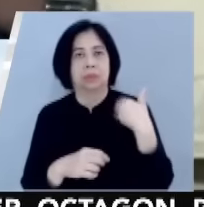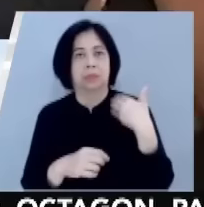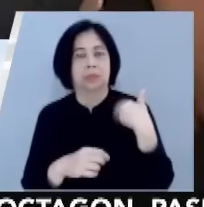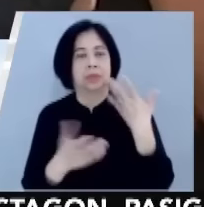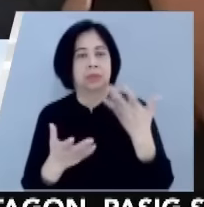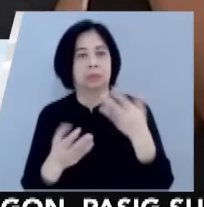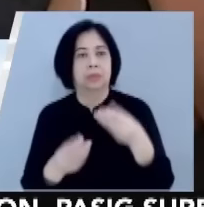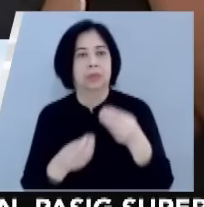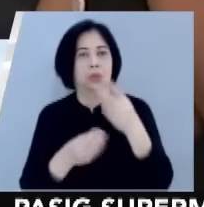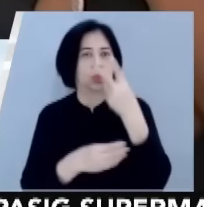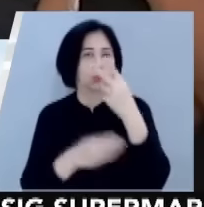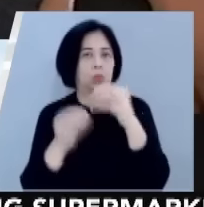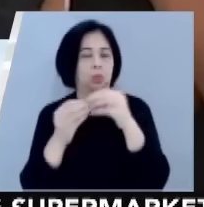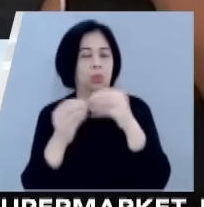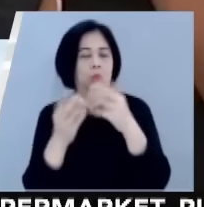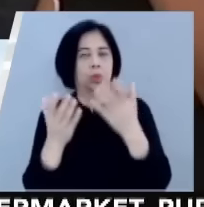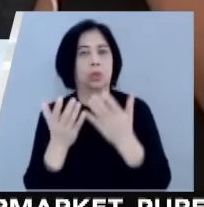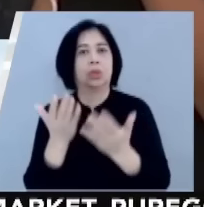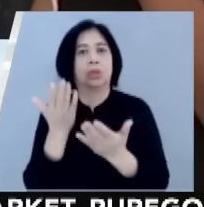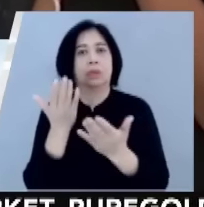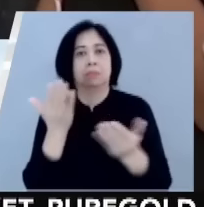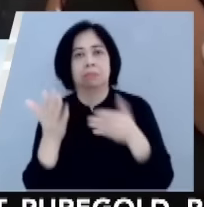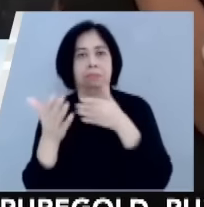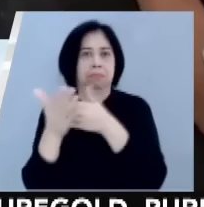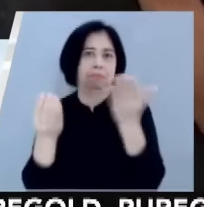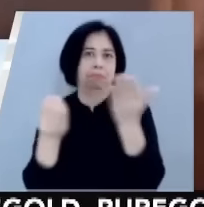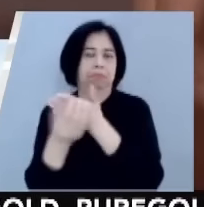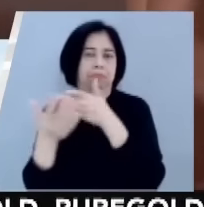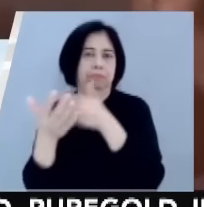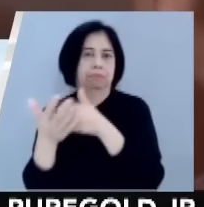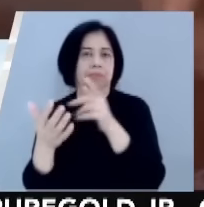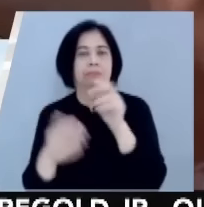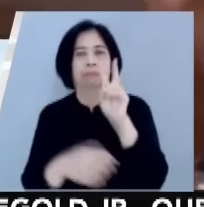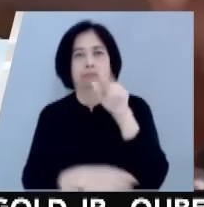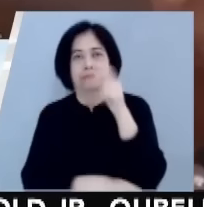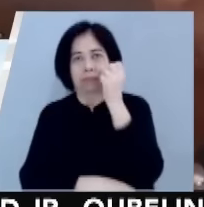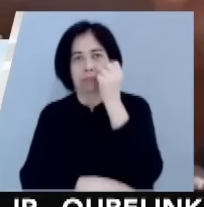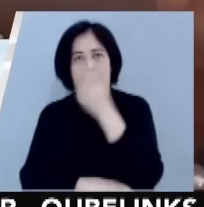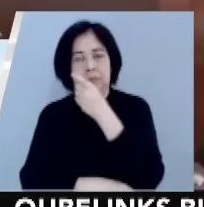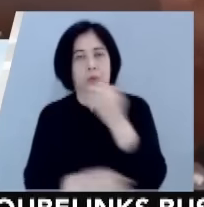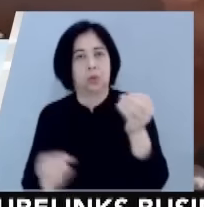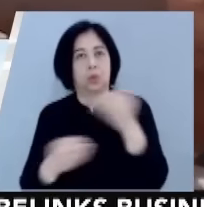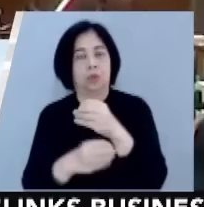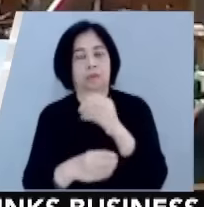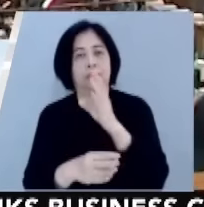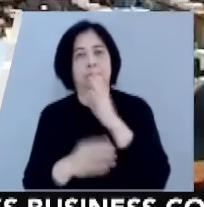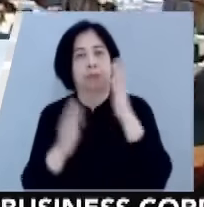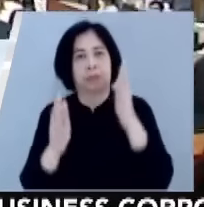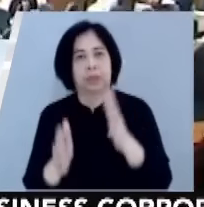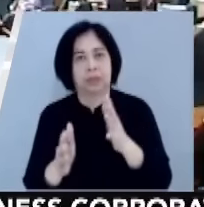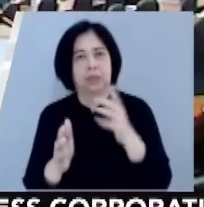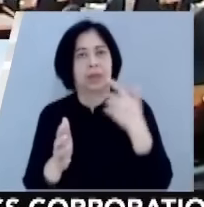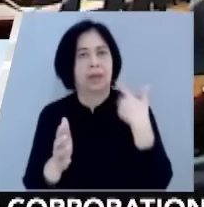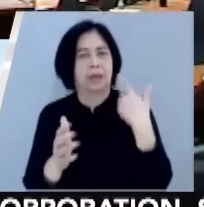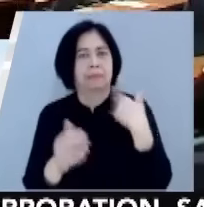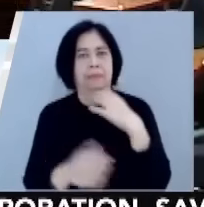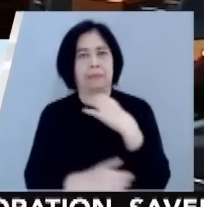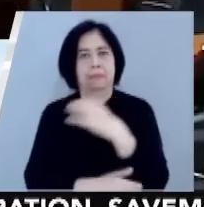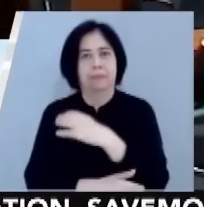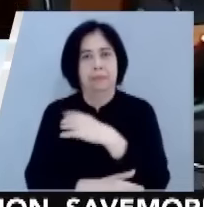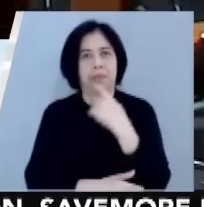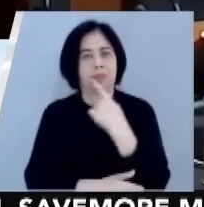dalawang impeachment complaints laban kay Vice President Sara sa Office of the Speaker dahil may mga kongresista raw na nagsabi